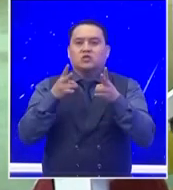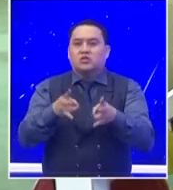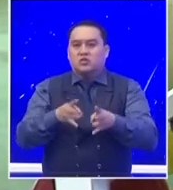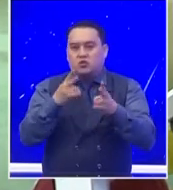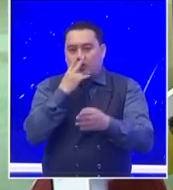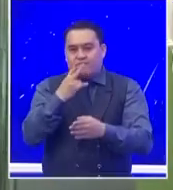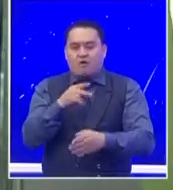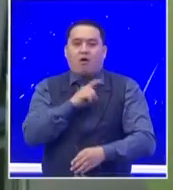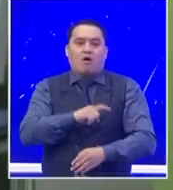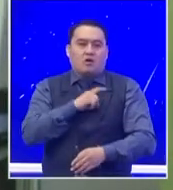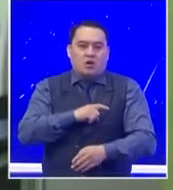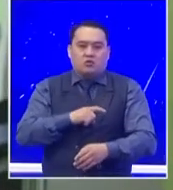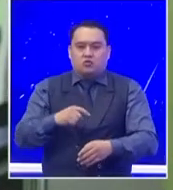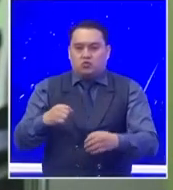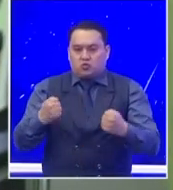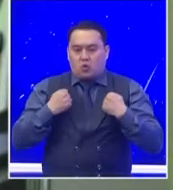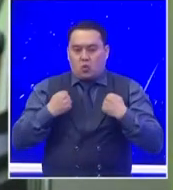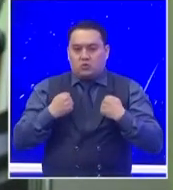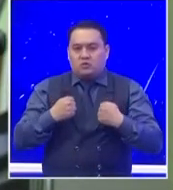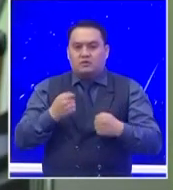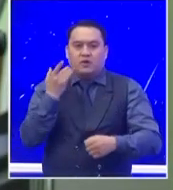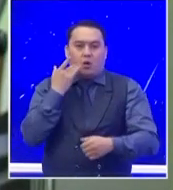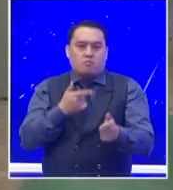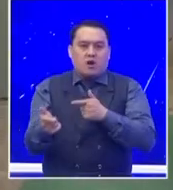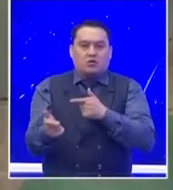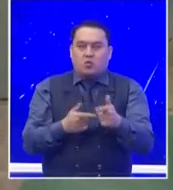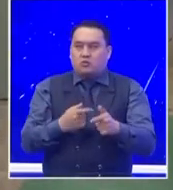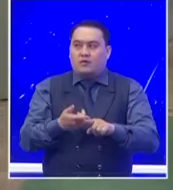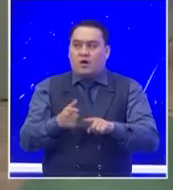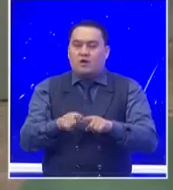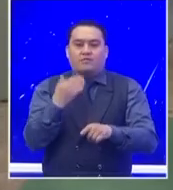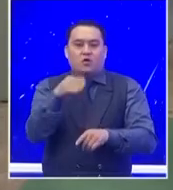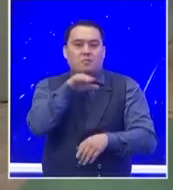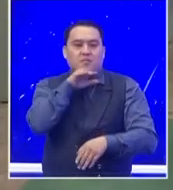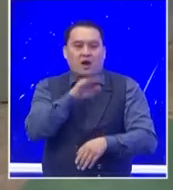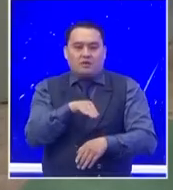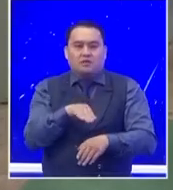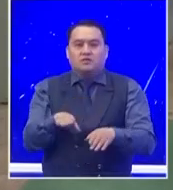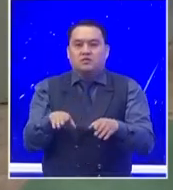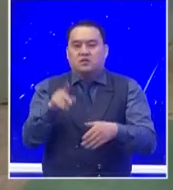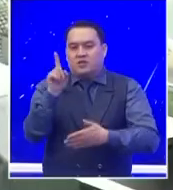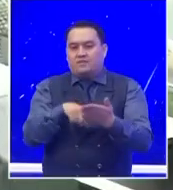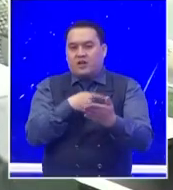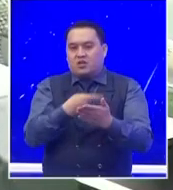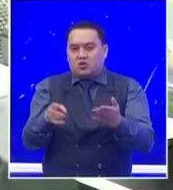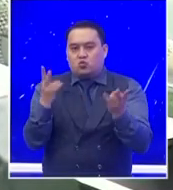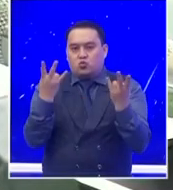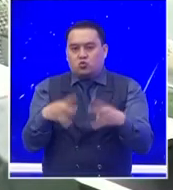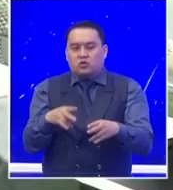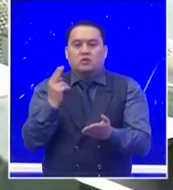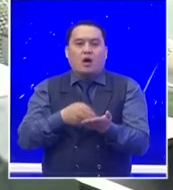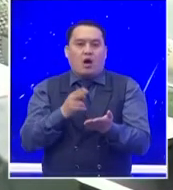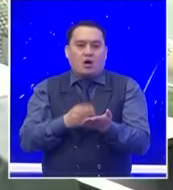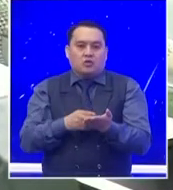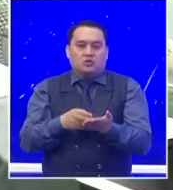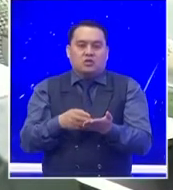но волевая внутри, она может дать фору любому неподготовленному мужчине. В ее профессионализме сомневаться не приходится. Тому подтверждение